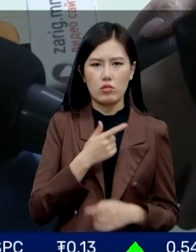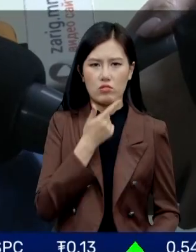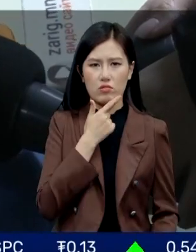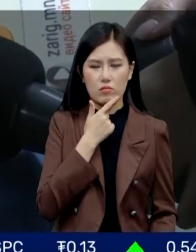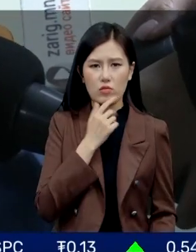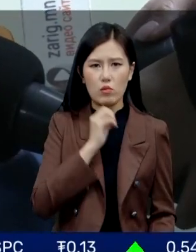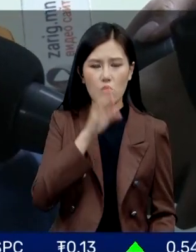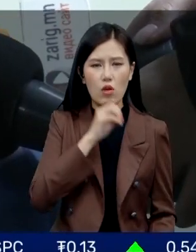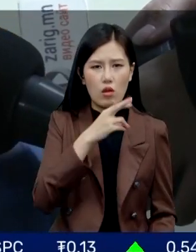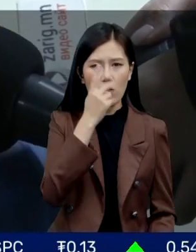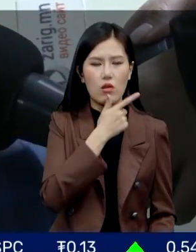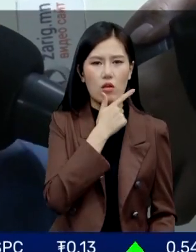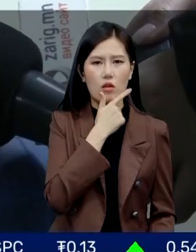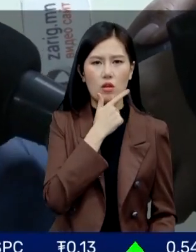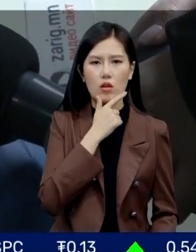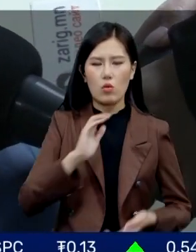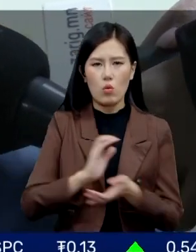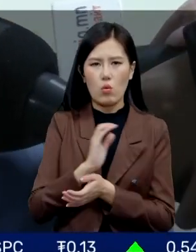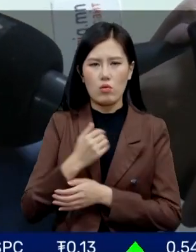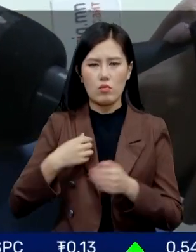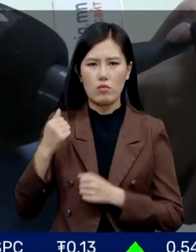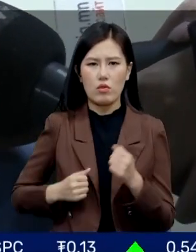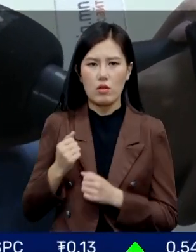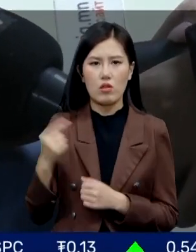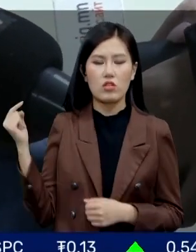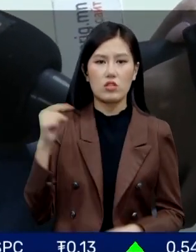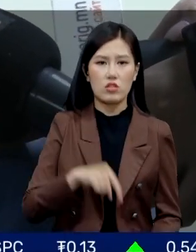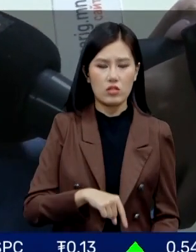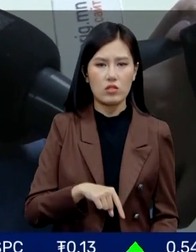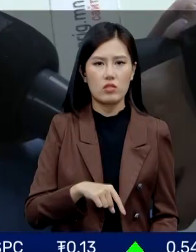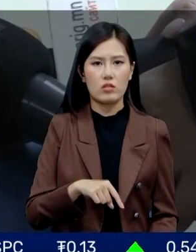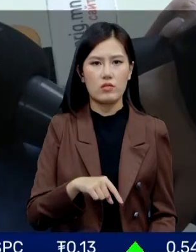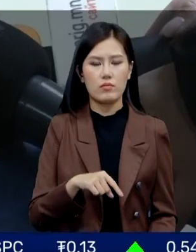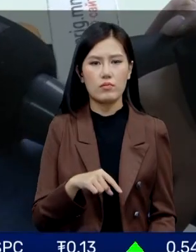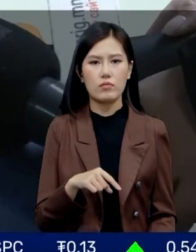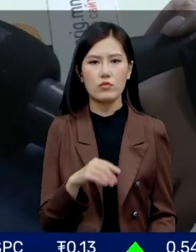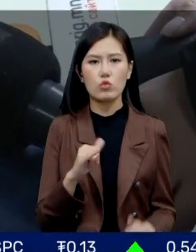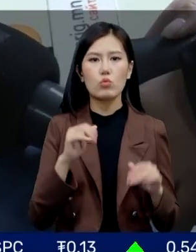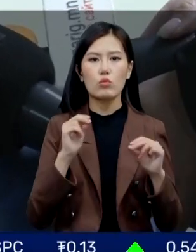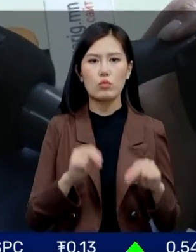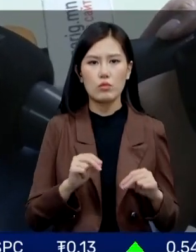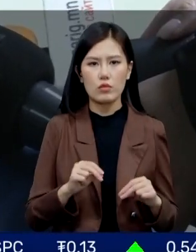гэл. Тэгээд болохоо байхаар би тэгээд наашаа төгсөн. Наашаа төгсөөд ирсэн чинь тэгээд юунд дэвцсэн. Аа нөө